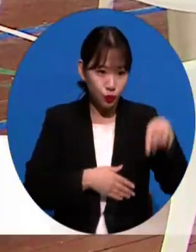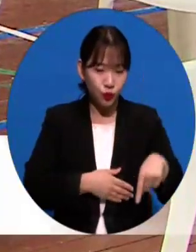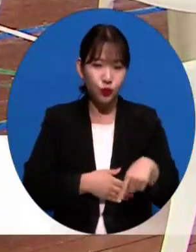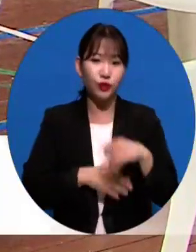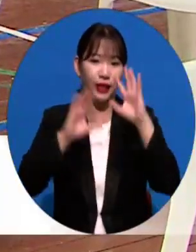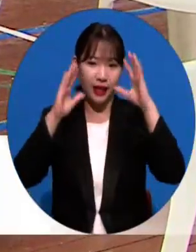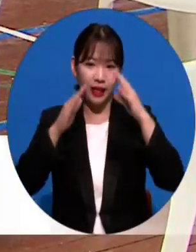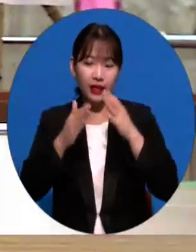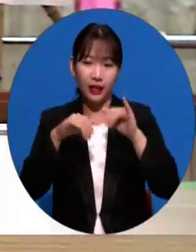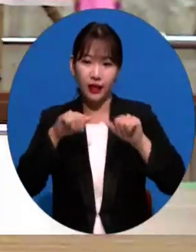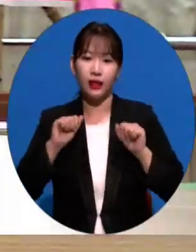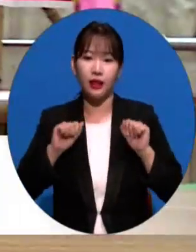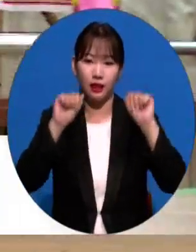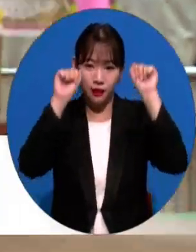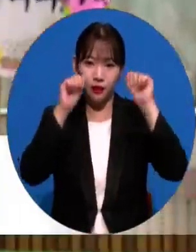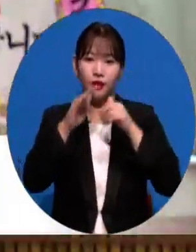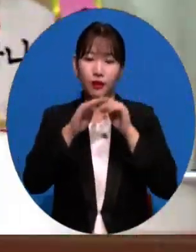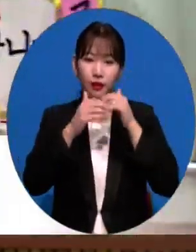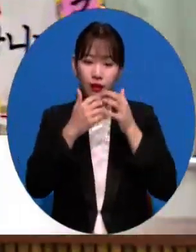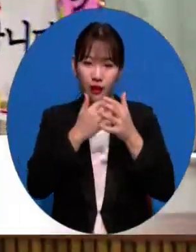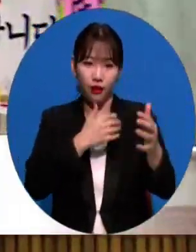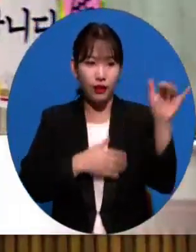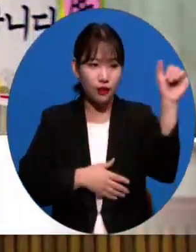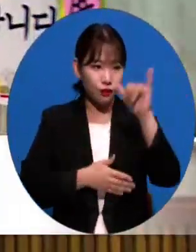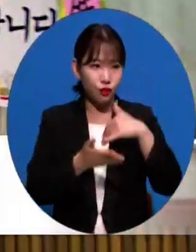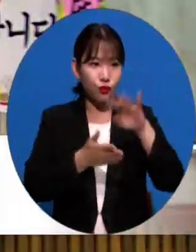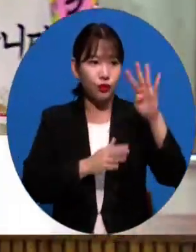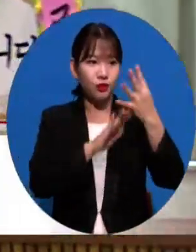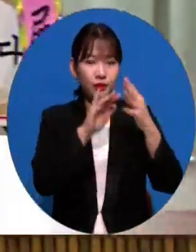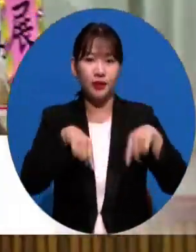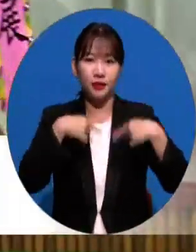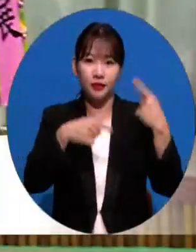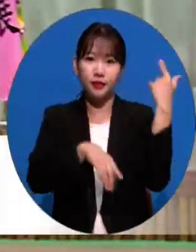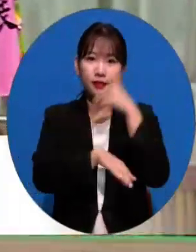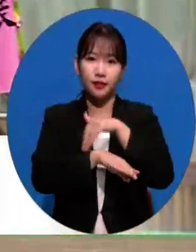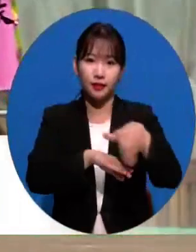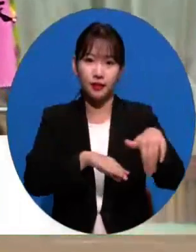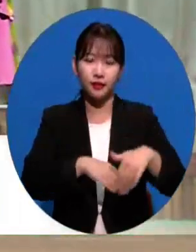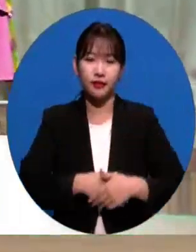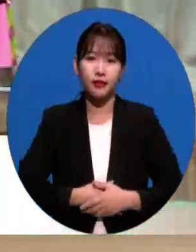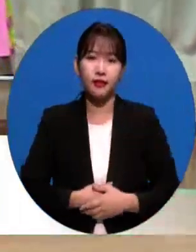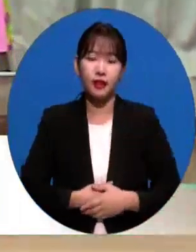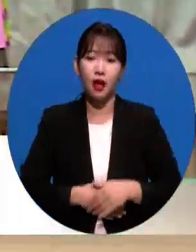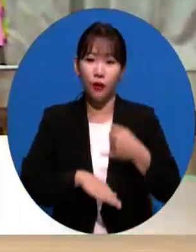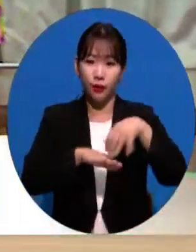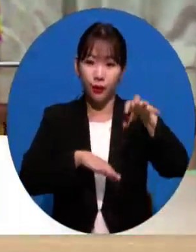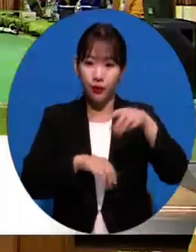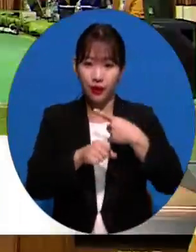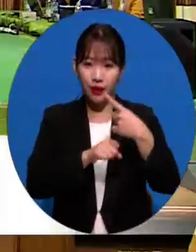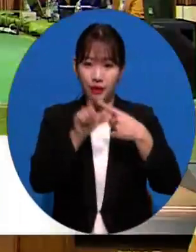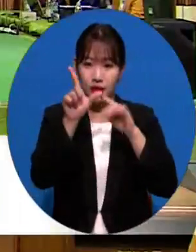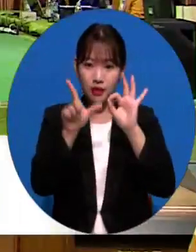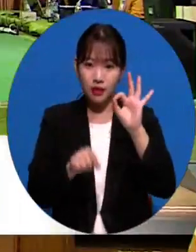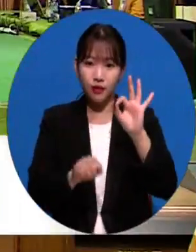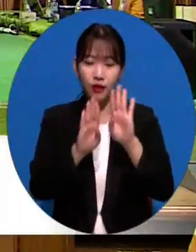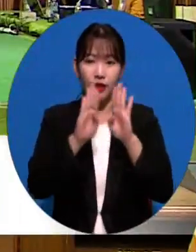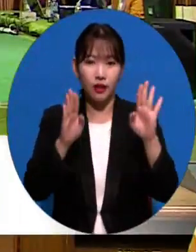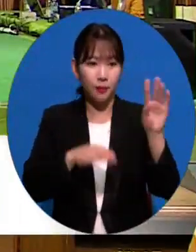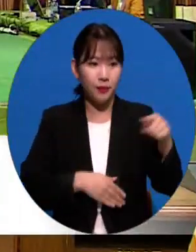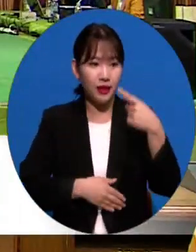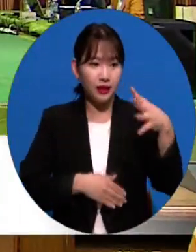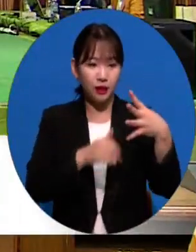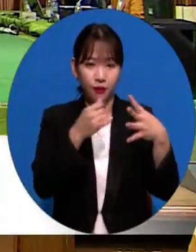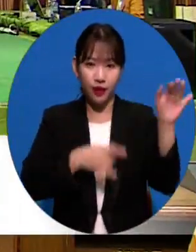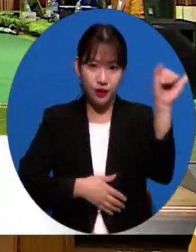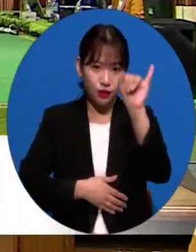역도 대회로 전국에서 선수와 임원 400명이 참가할 예정입니다. 완도에서는 내년 10월 열리는